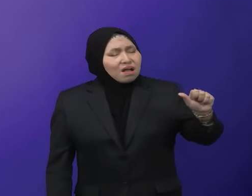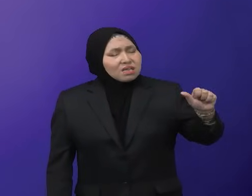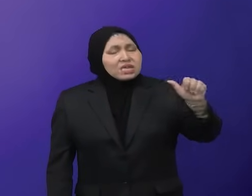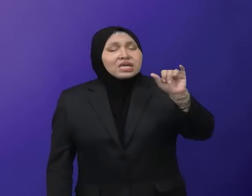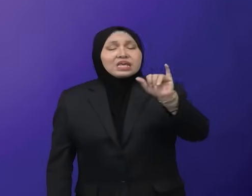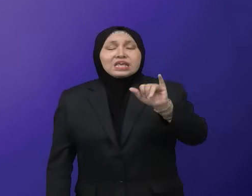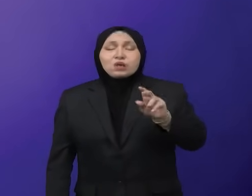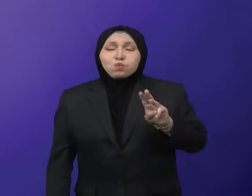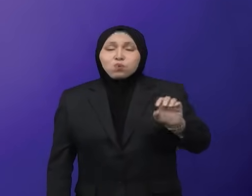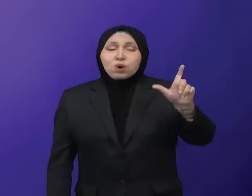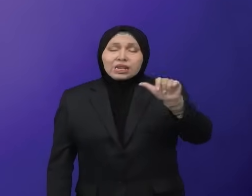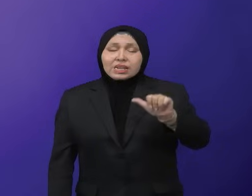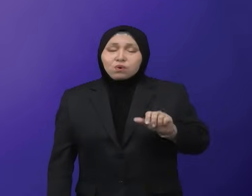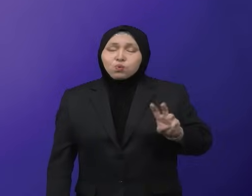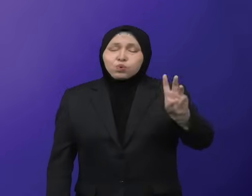nisa'i wal